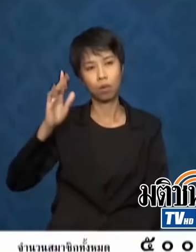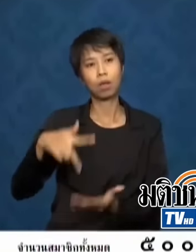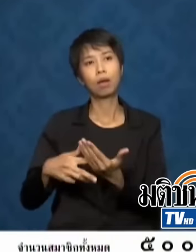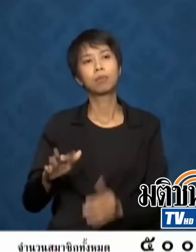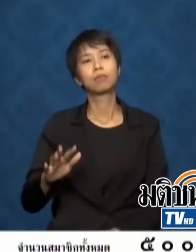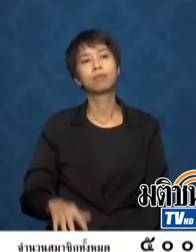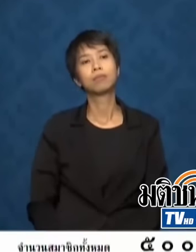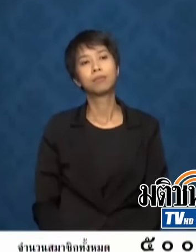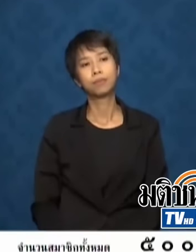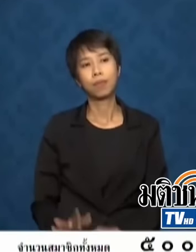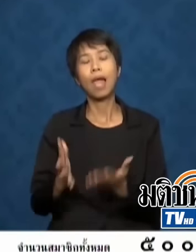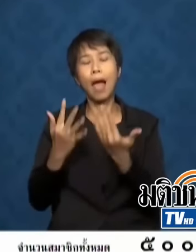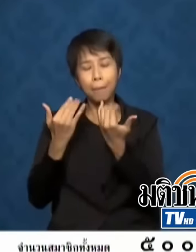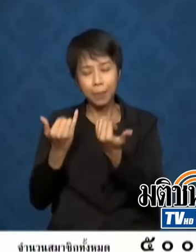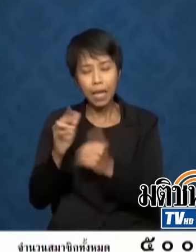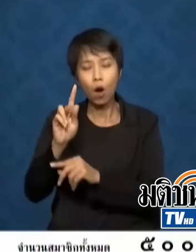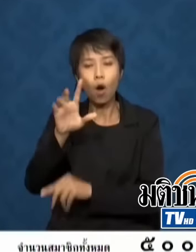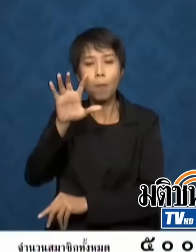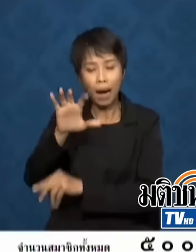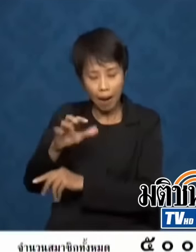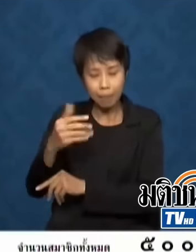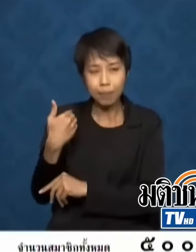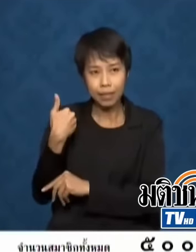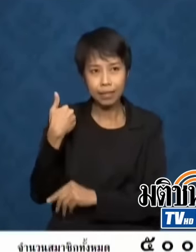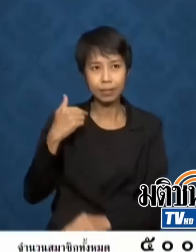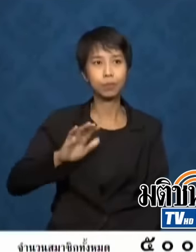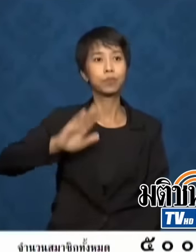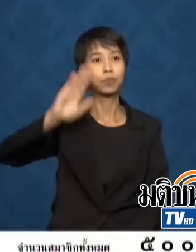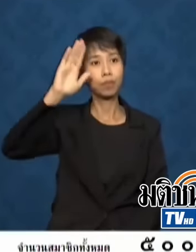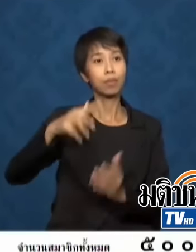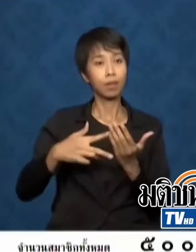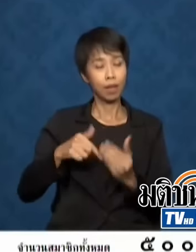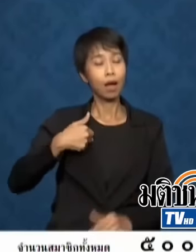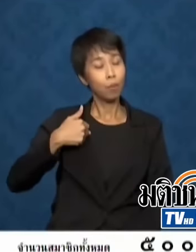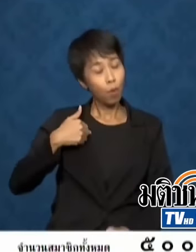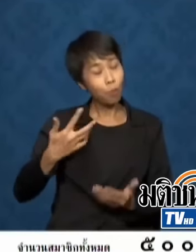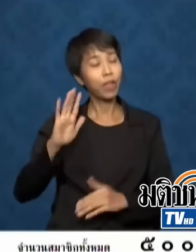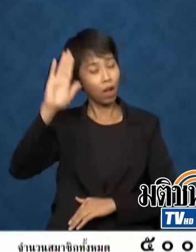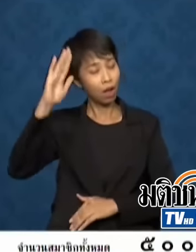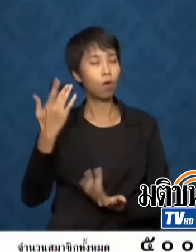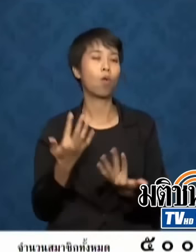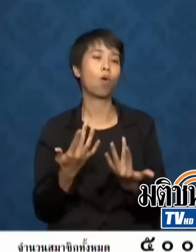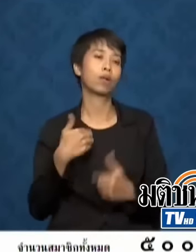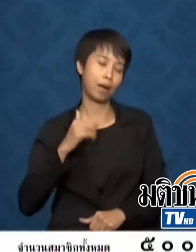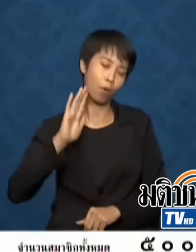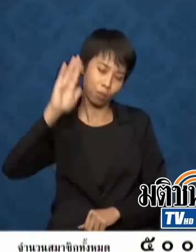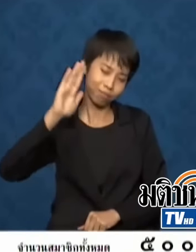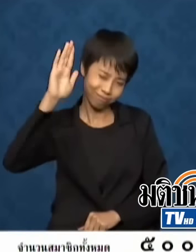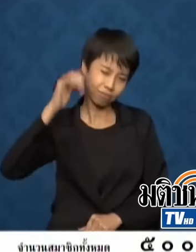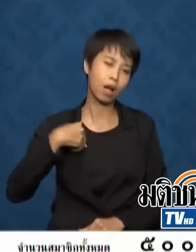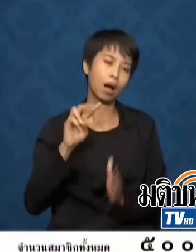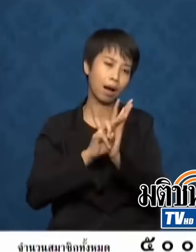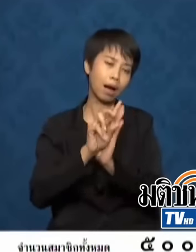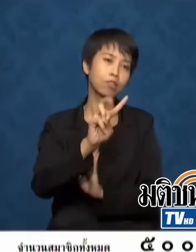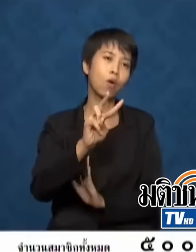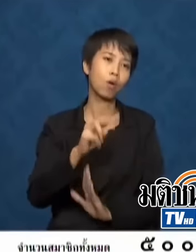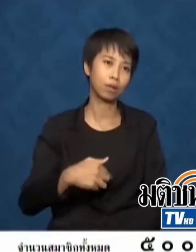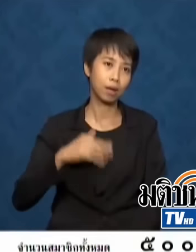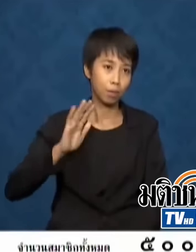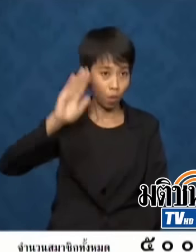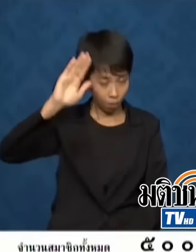านพูดเลยหรอครับ มีข้อบังคับอยู่แล้วนะ ท่านประธานครับไม่ได้เปิดโอกาสให้ฝ่ายค้านที่ประท้วงรออยู่ตรงนี้แหละครับผมต่อคิวมาสองรอบแล้วครับ ท่านประท้วงใช่ไหม